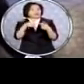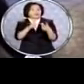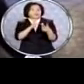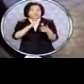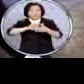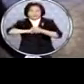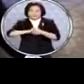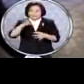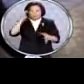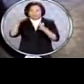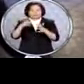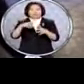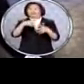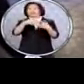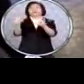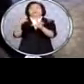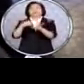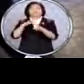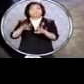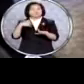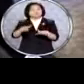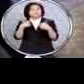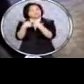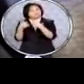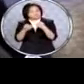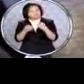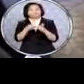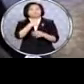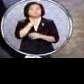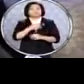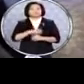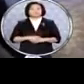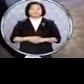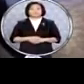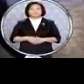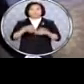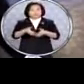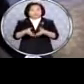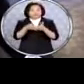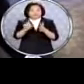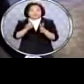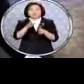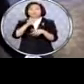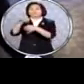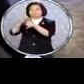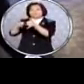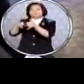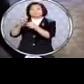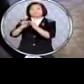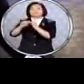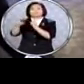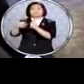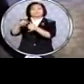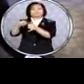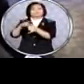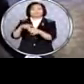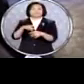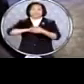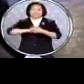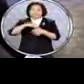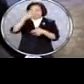定要用一个剧烈的手段，我们还可以再来好好的考虑。重点就要让消费者能够没